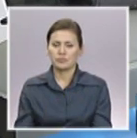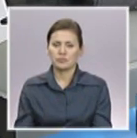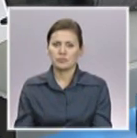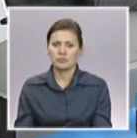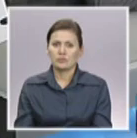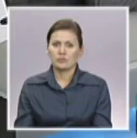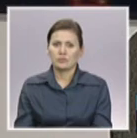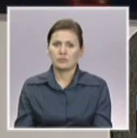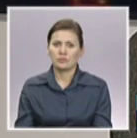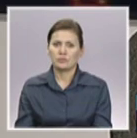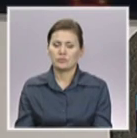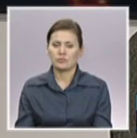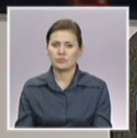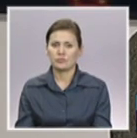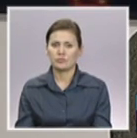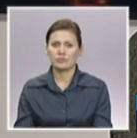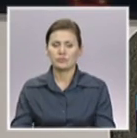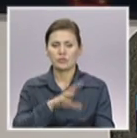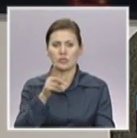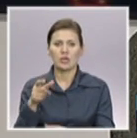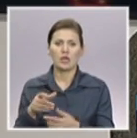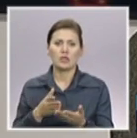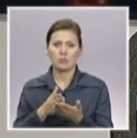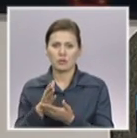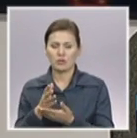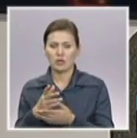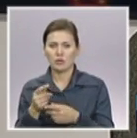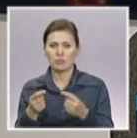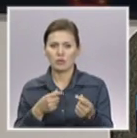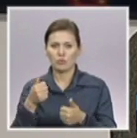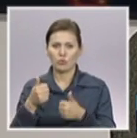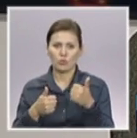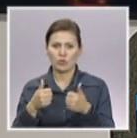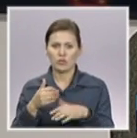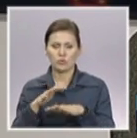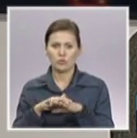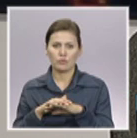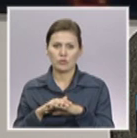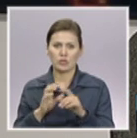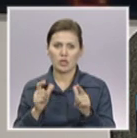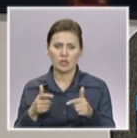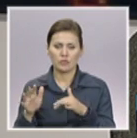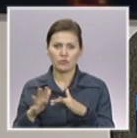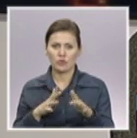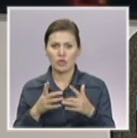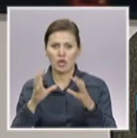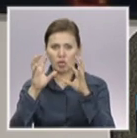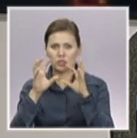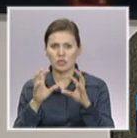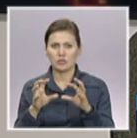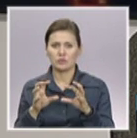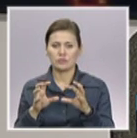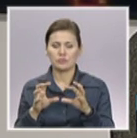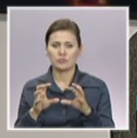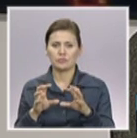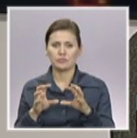так как все маршруты распределяются на конкурсной основе, согласно действующего законодательства,